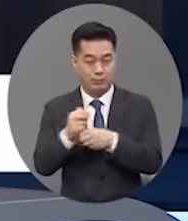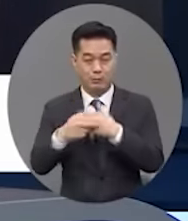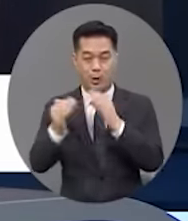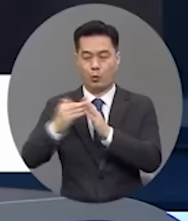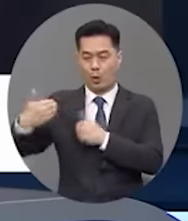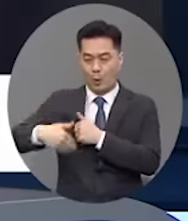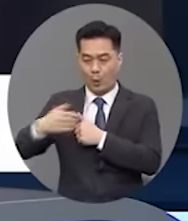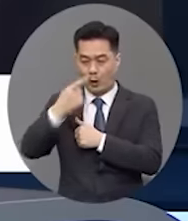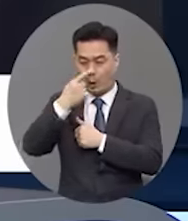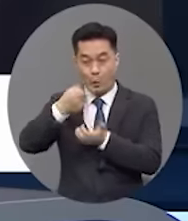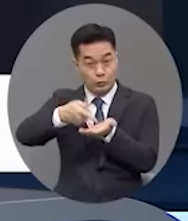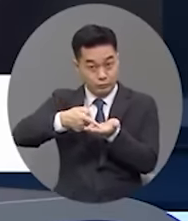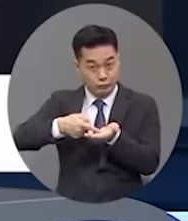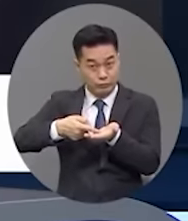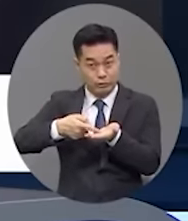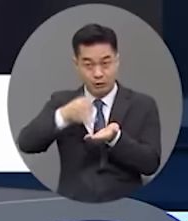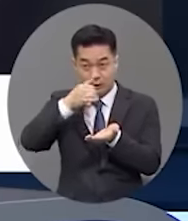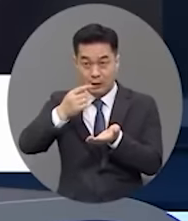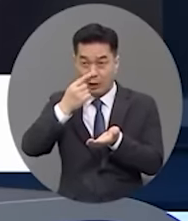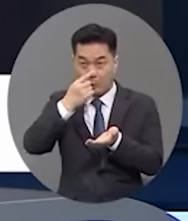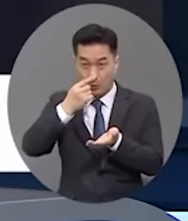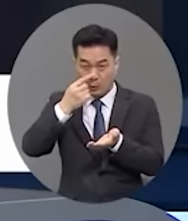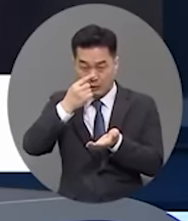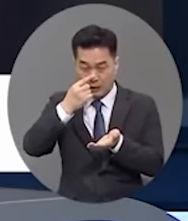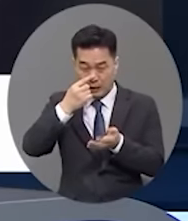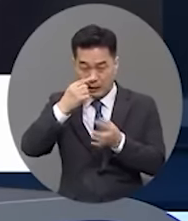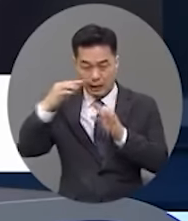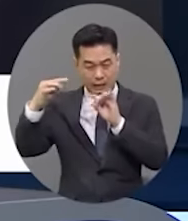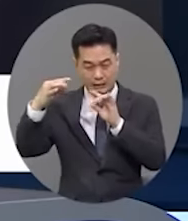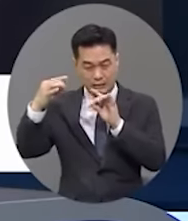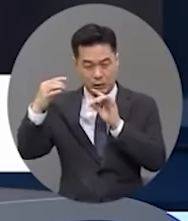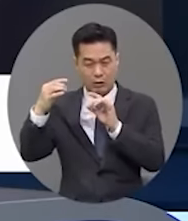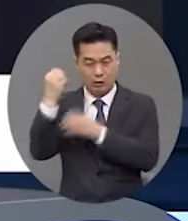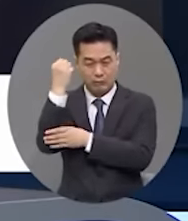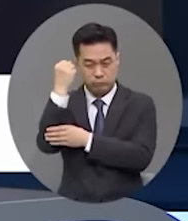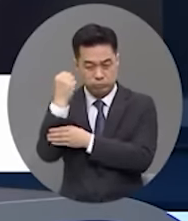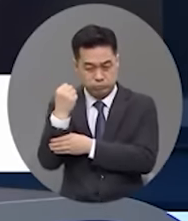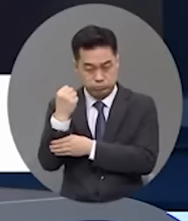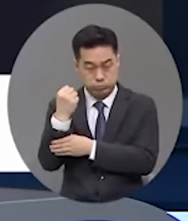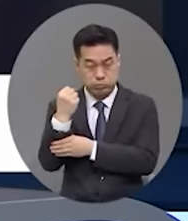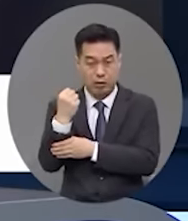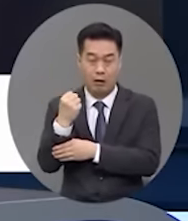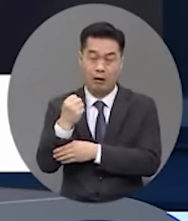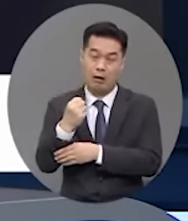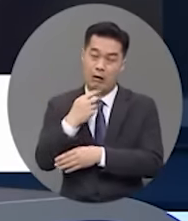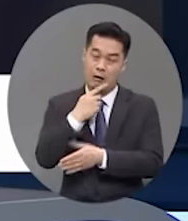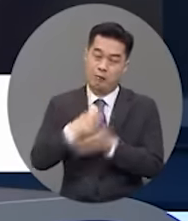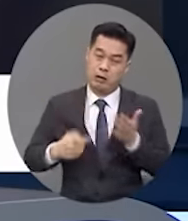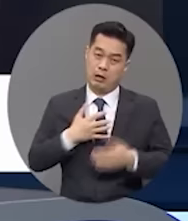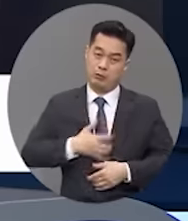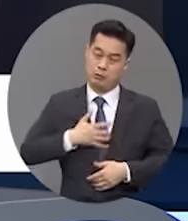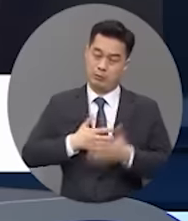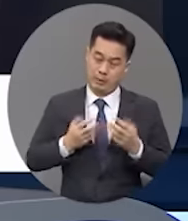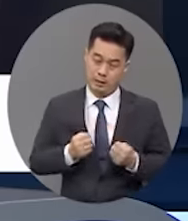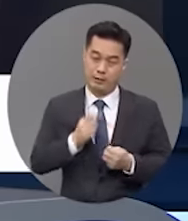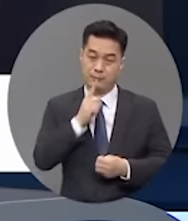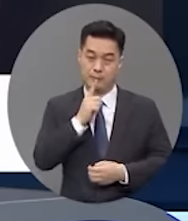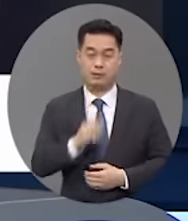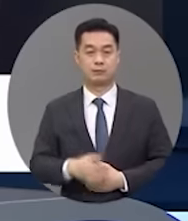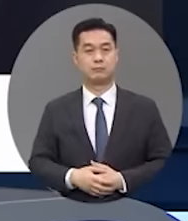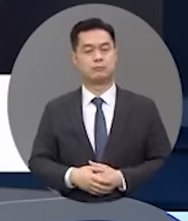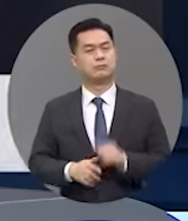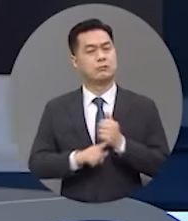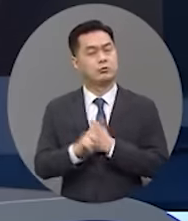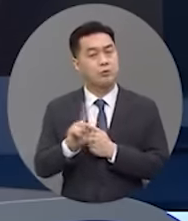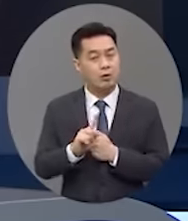권유로 코 수술을 받았는데 코끝에 있는 신경이 썩어서 괴사하는 등 심각한 부작용에 시달리고 있다고 합니다. 어떻게 된